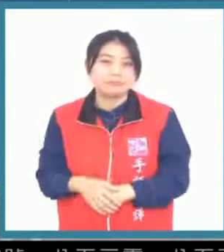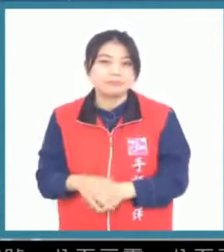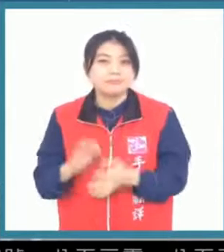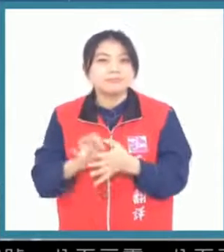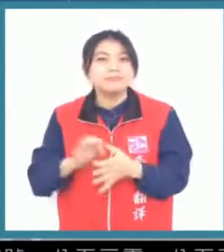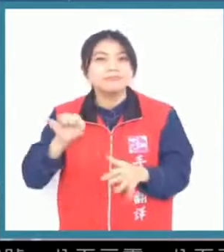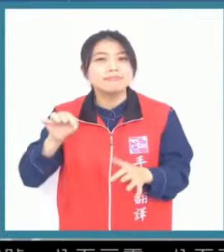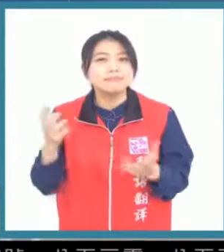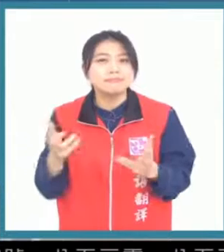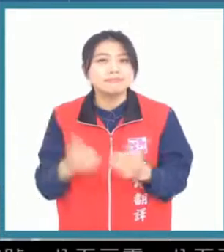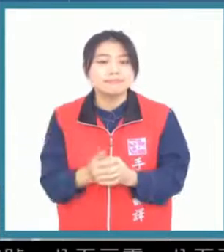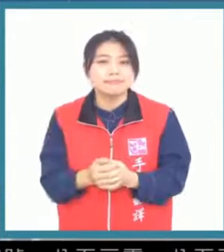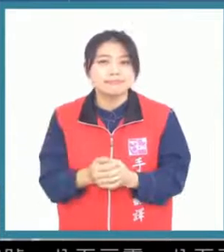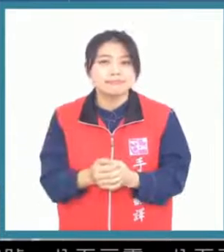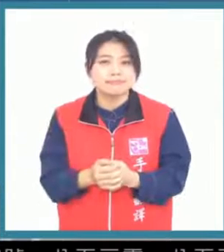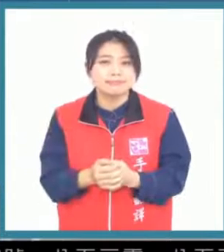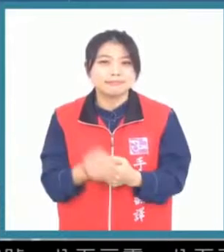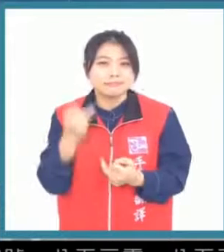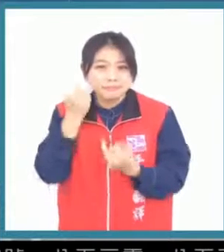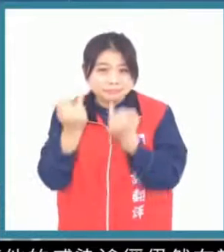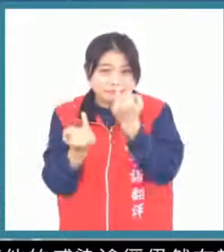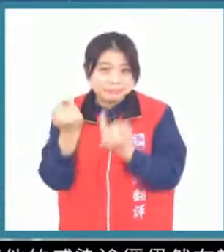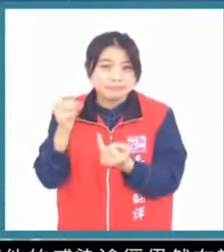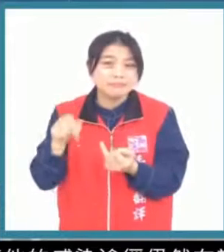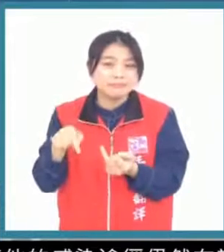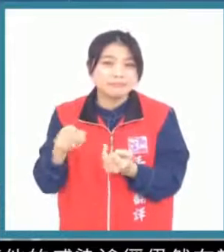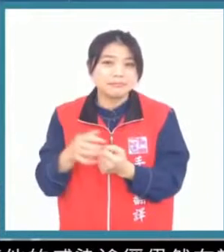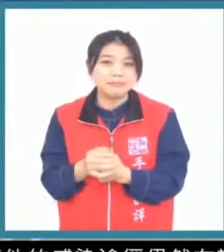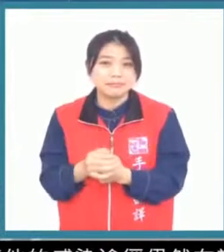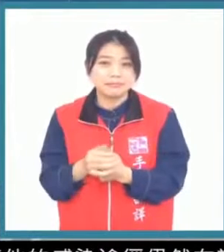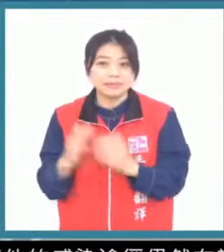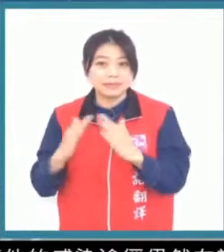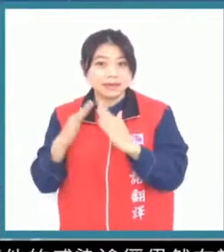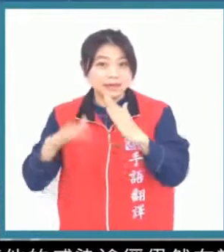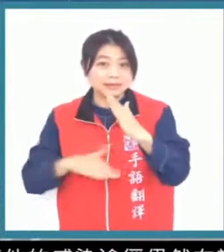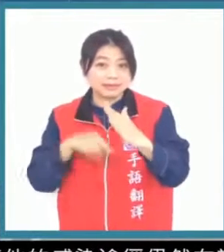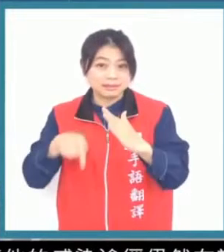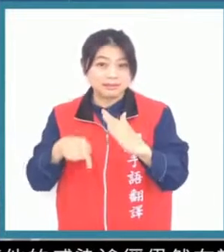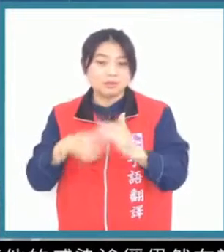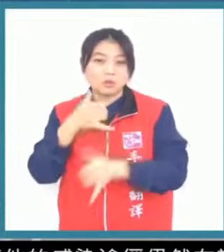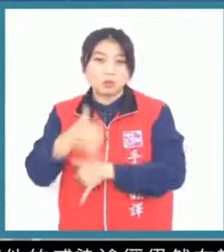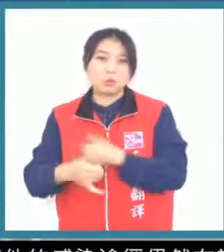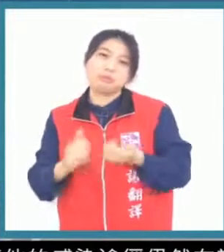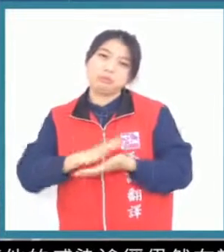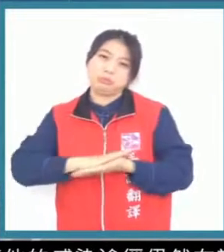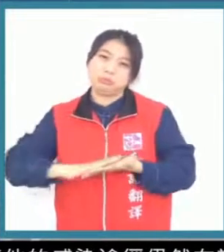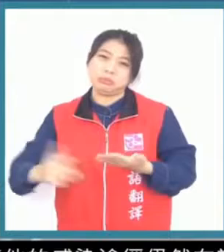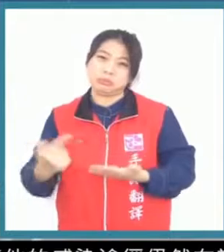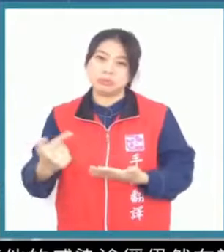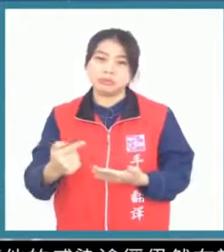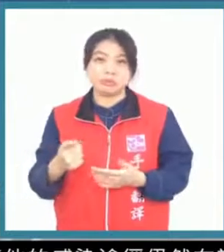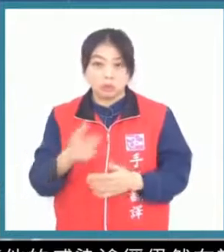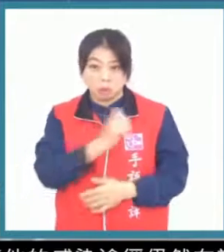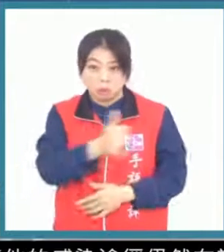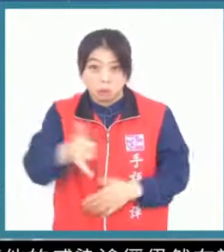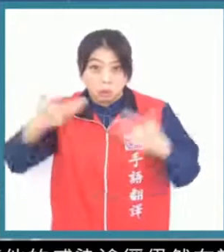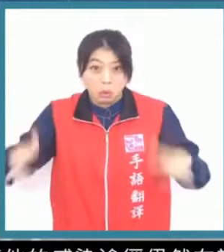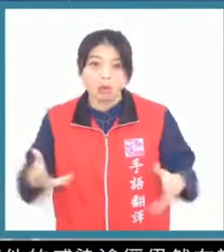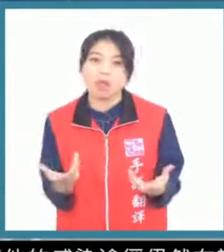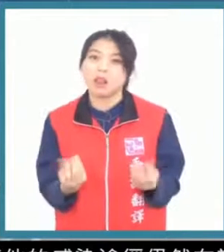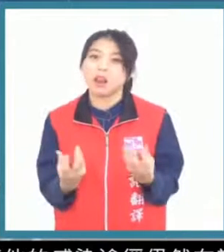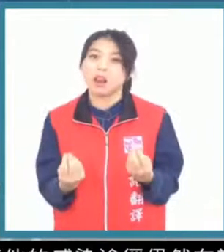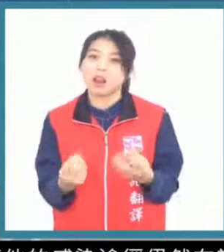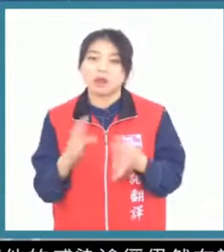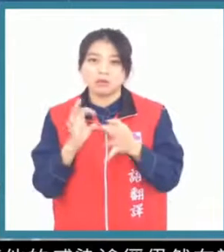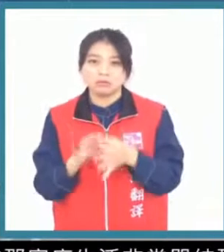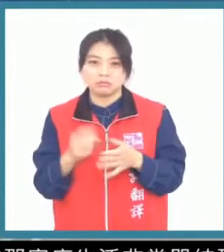为这一对这个姐妹那家庭生活非常单纯，那足迹并不多，那因